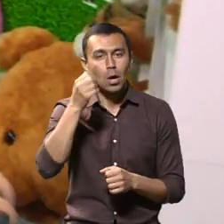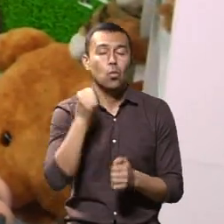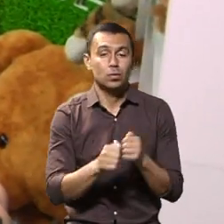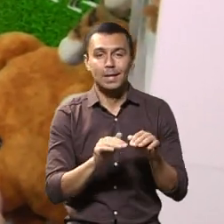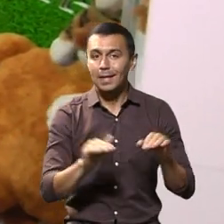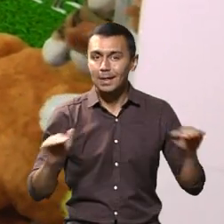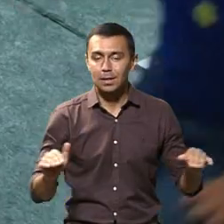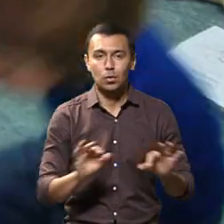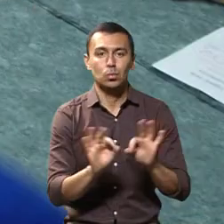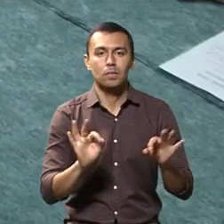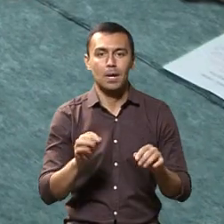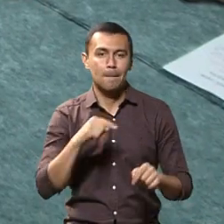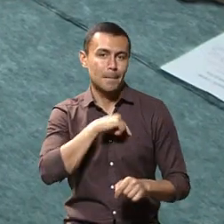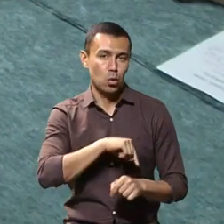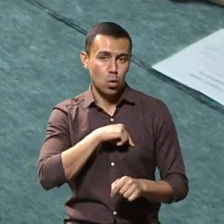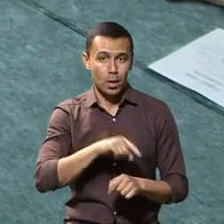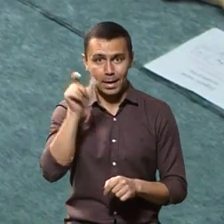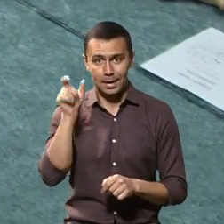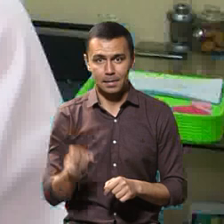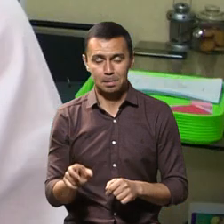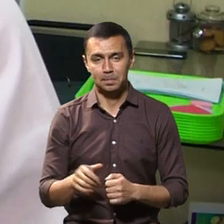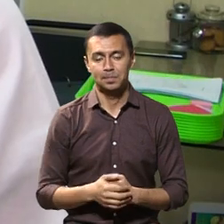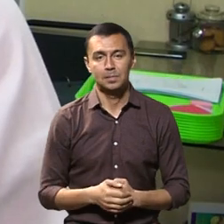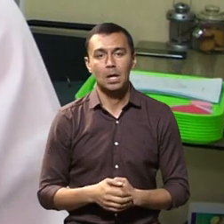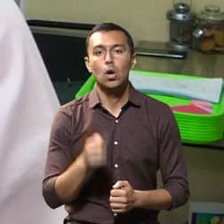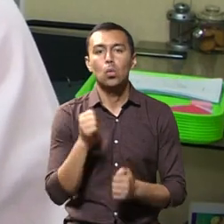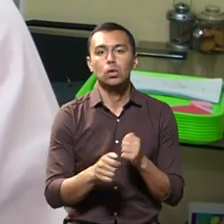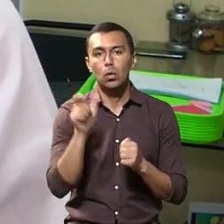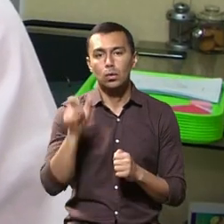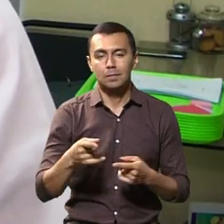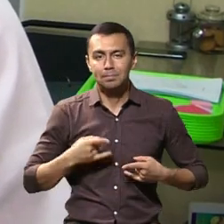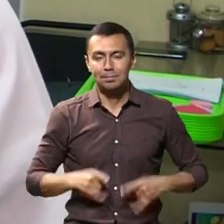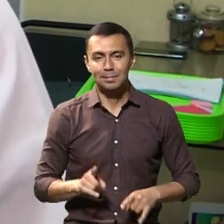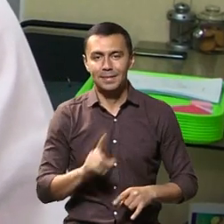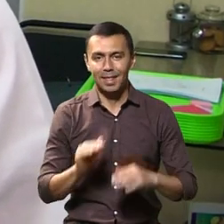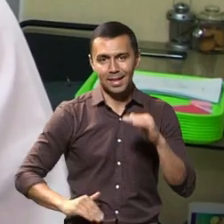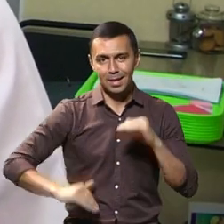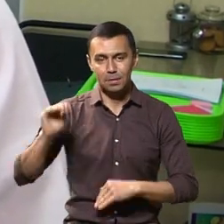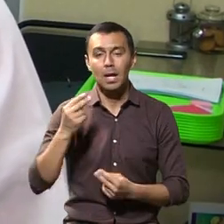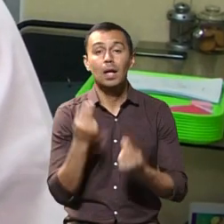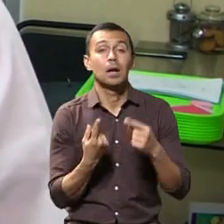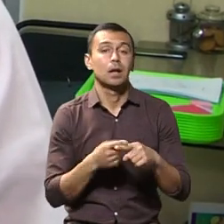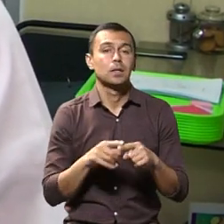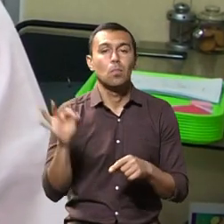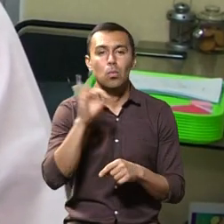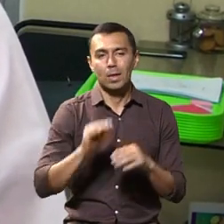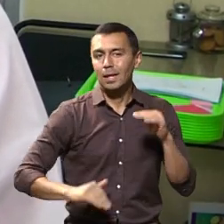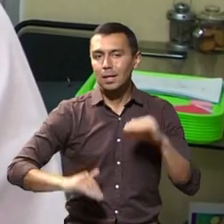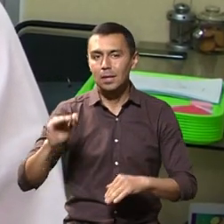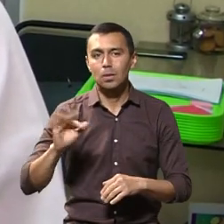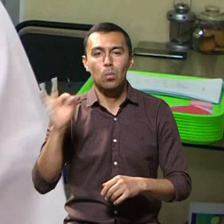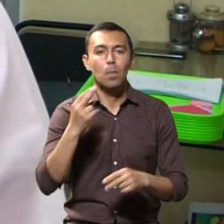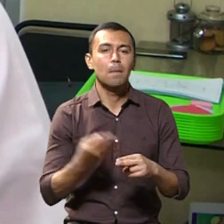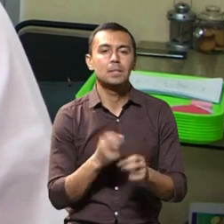дитини, розповідає психологиня Антоніна Козак. Кожна людина родом з дитинства. І іграшка – це про дитинство, це про